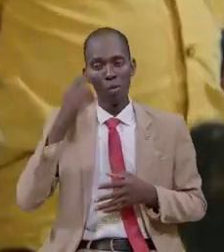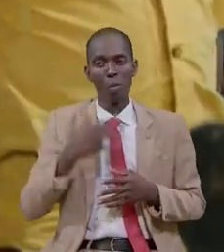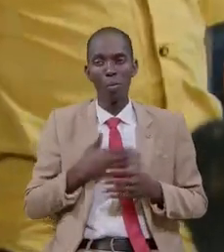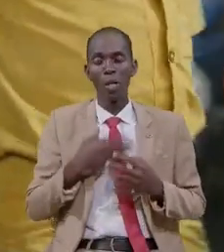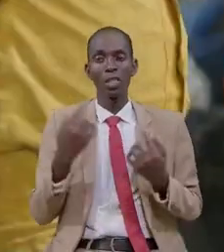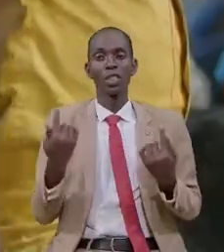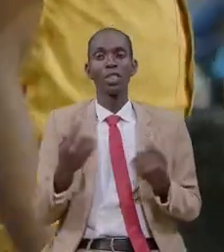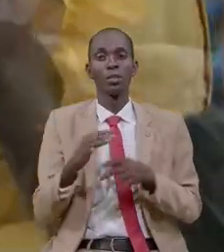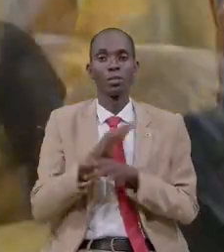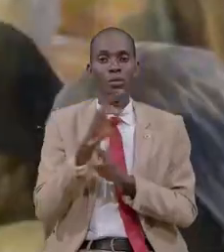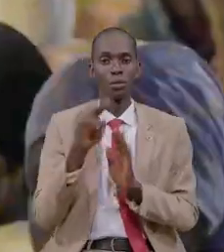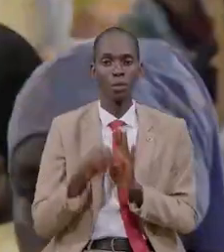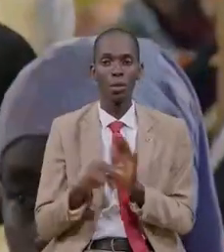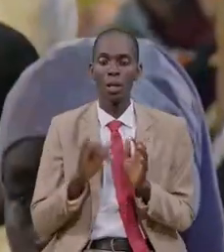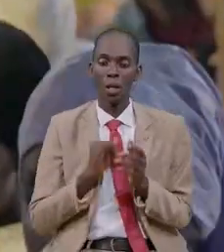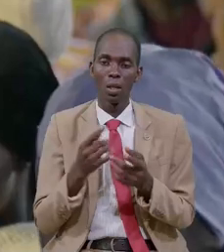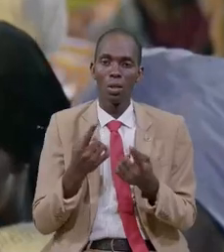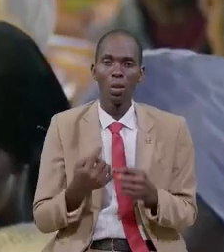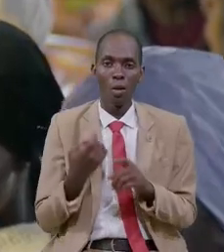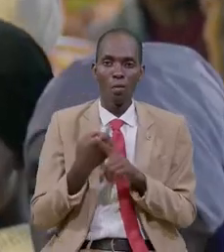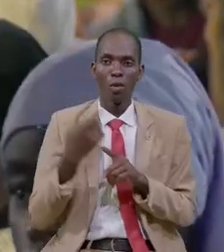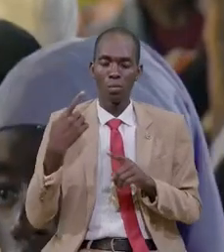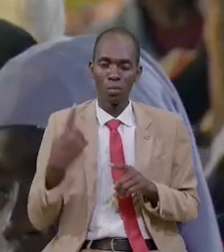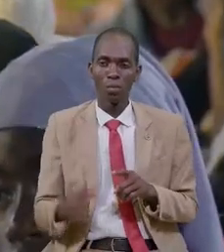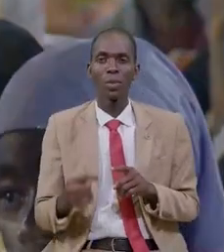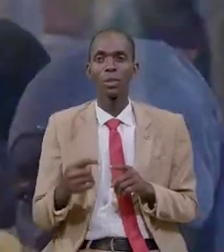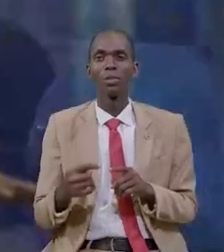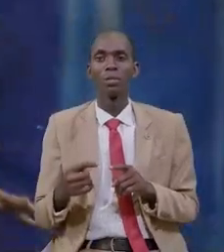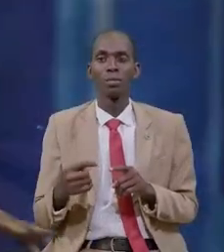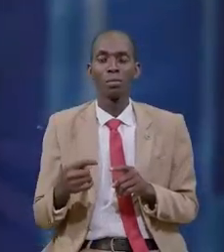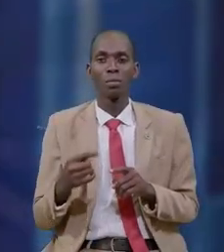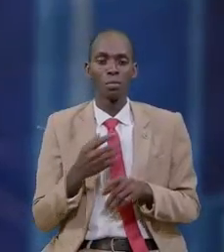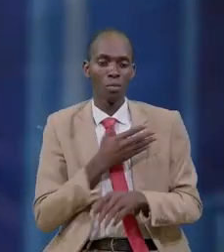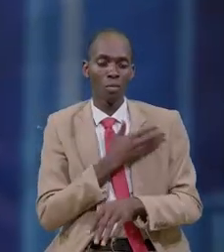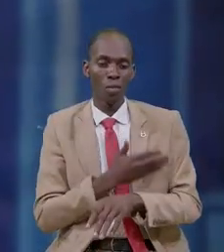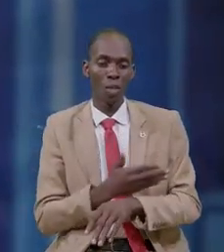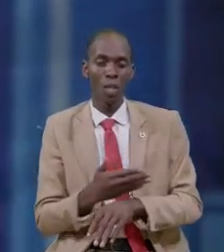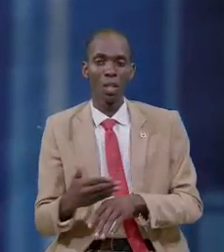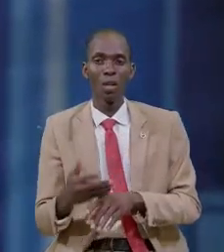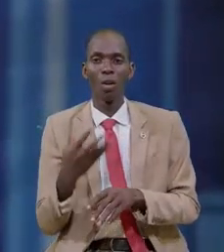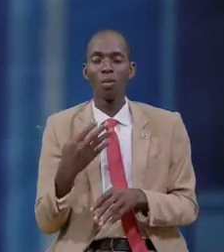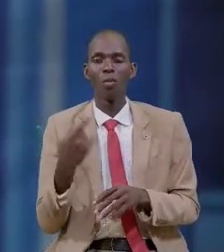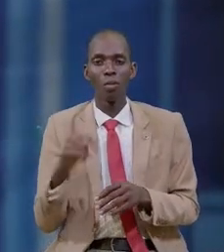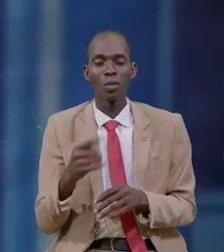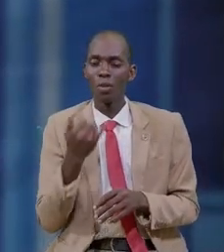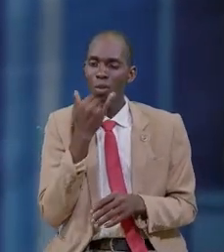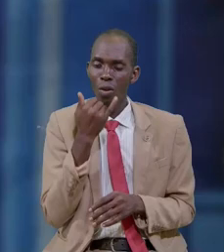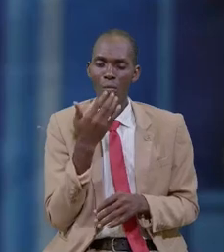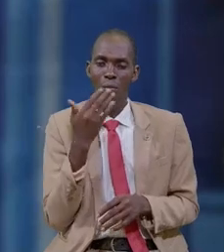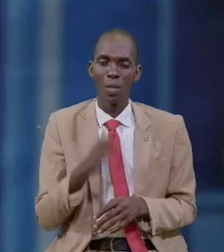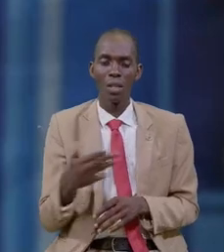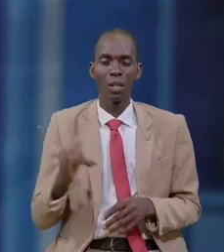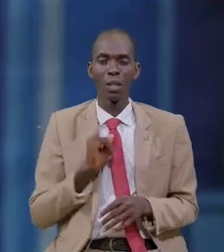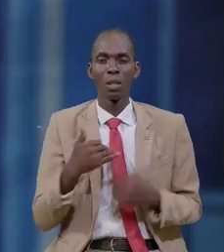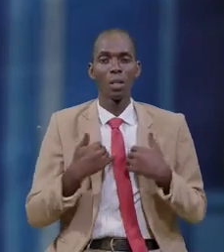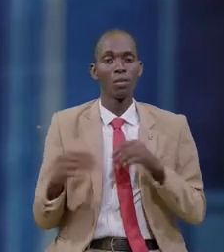De ma vie pécheresse, je viens. De la dégradation, des choses que j'ai faites. Seigneur,